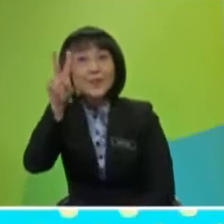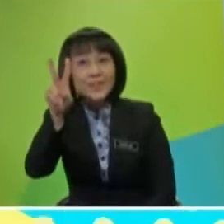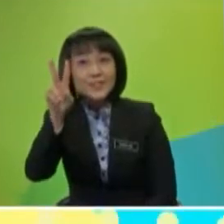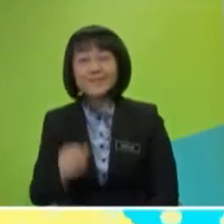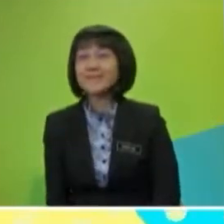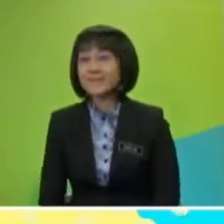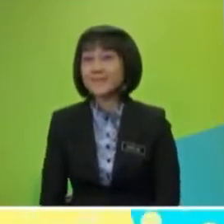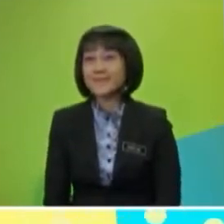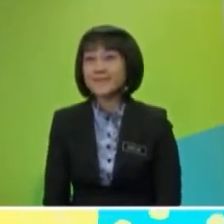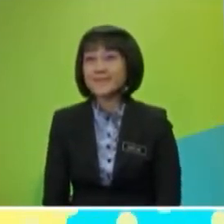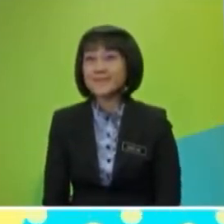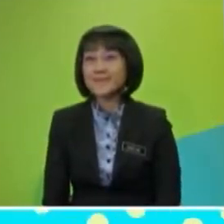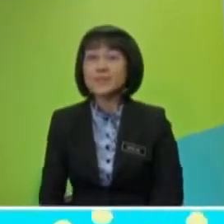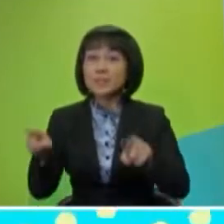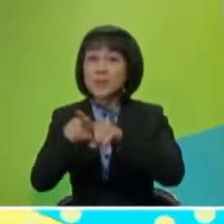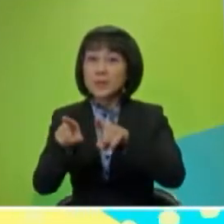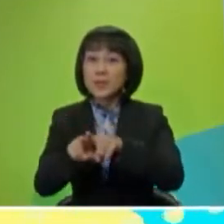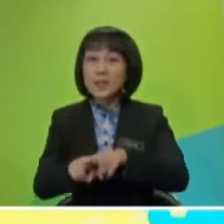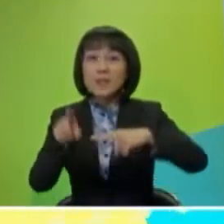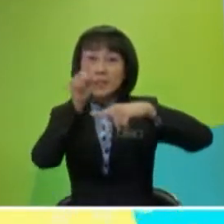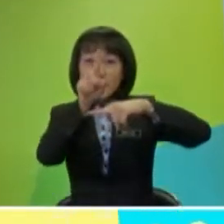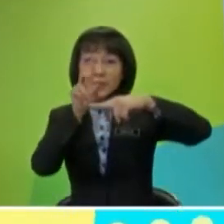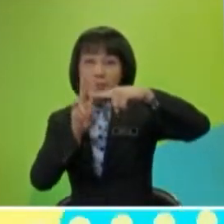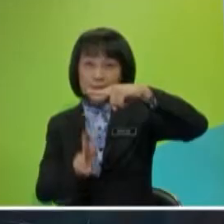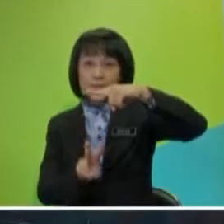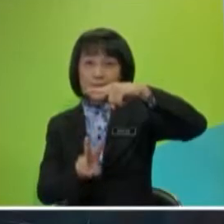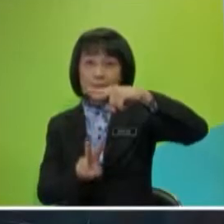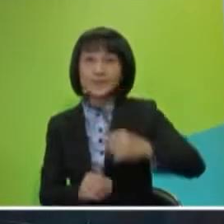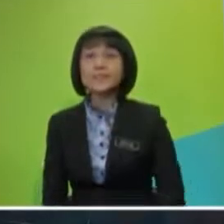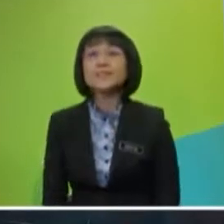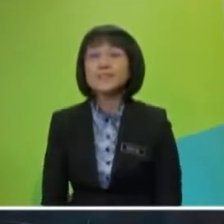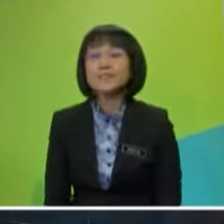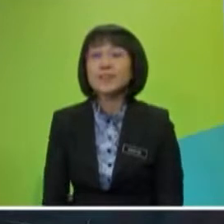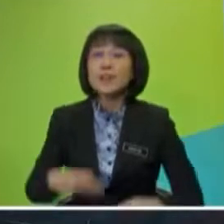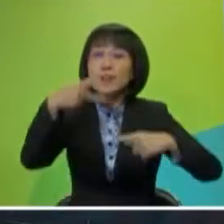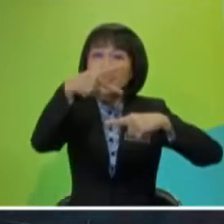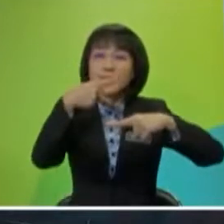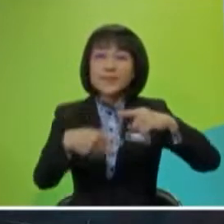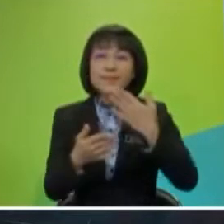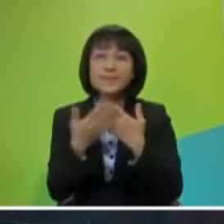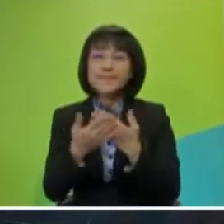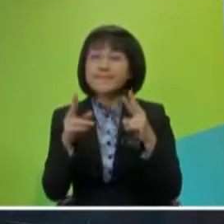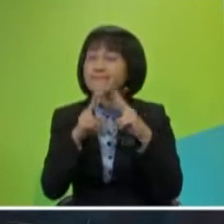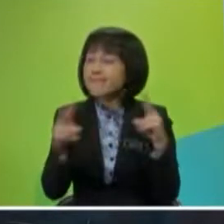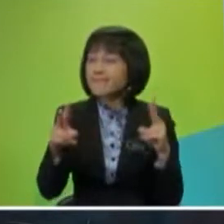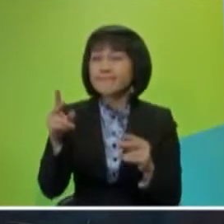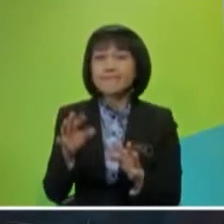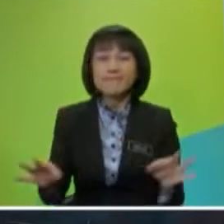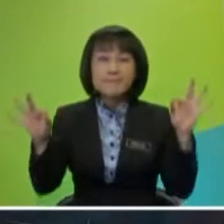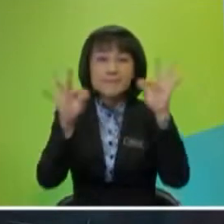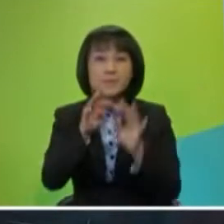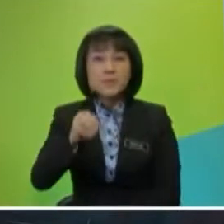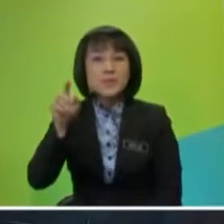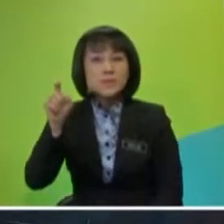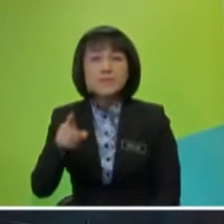dan sama dengan 1/2. So kena pecahan termudah memang sangat penting. Murid betul-betul kena kena faham dan